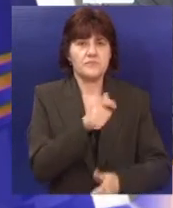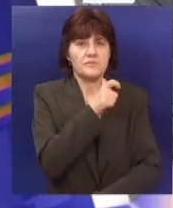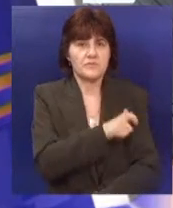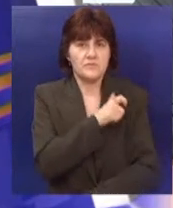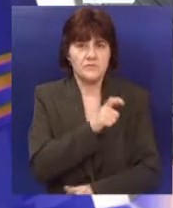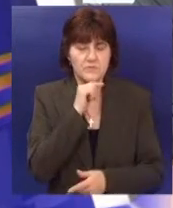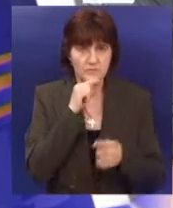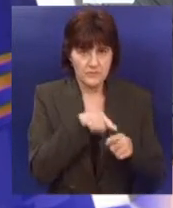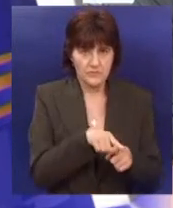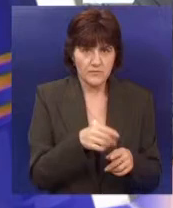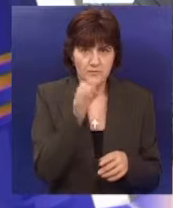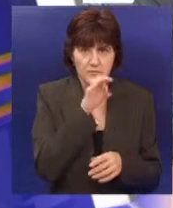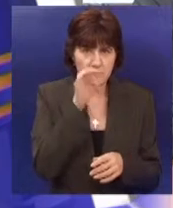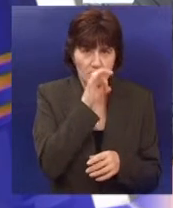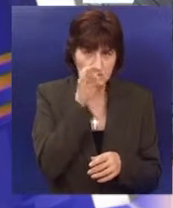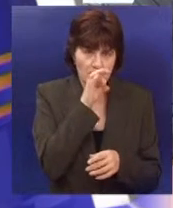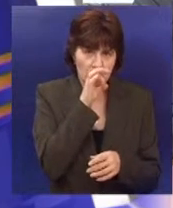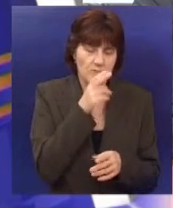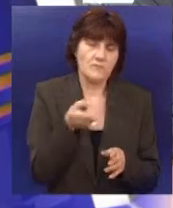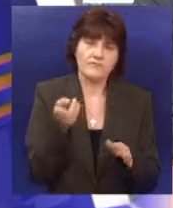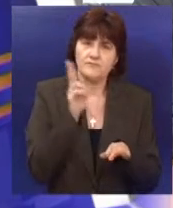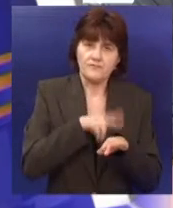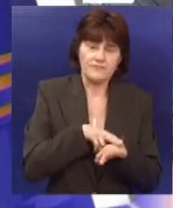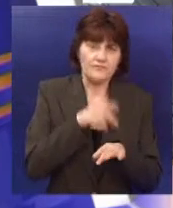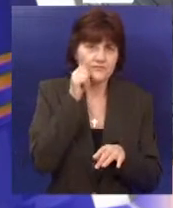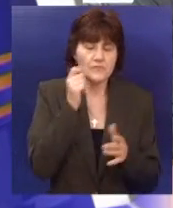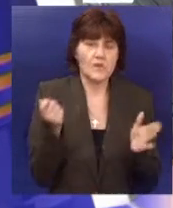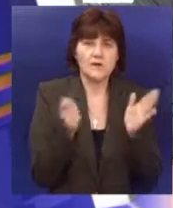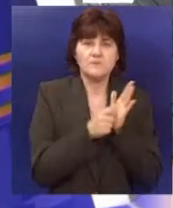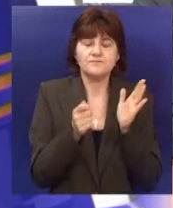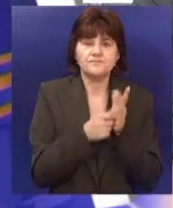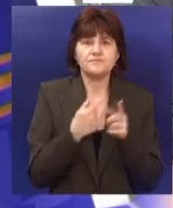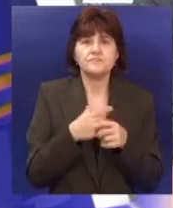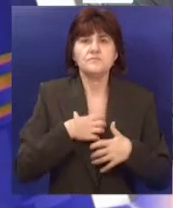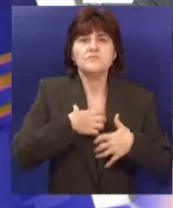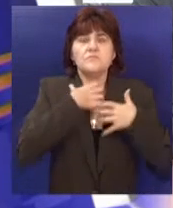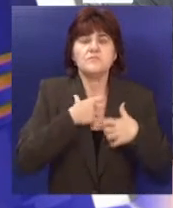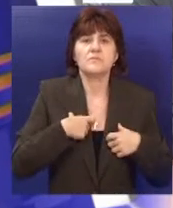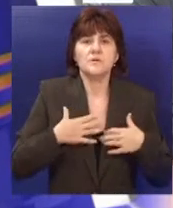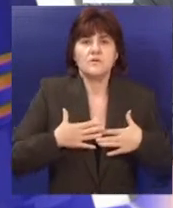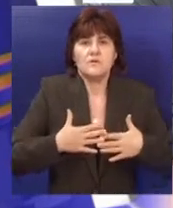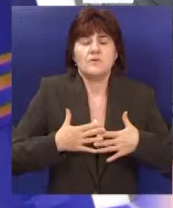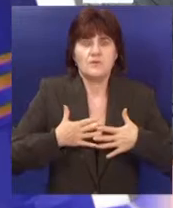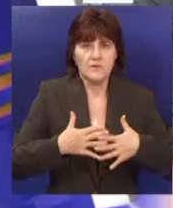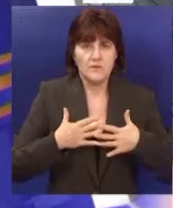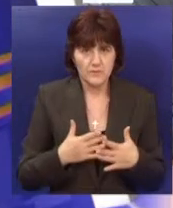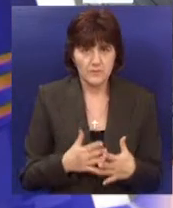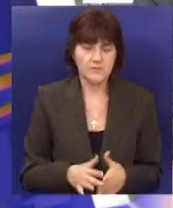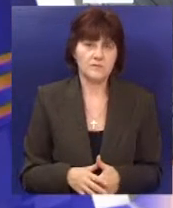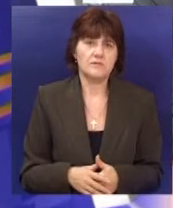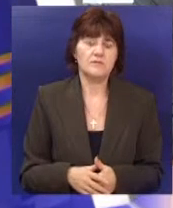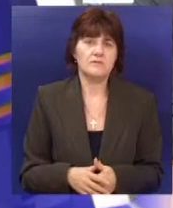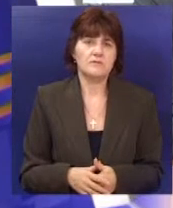sedativi, iza toga su lekovi koji se koriste za liječenje bronhijalne astme,